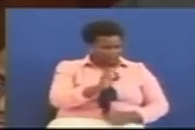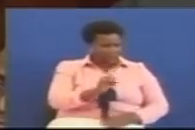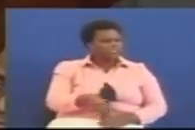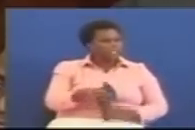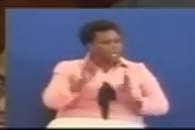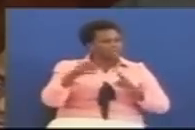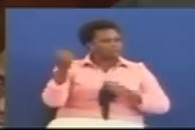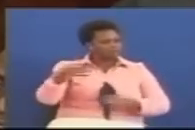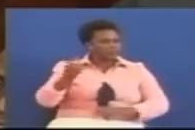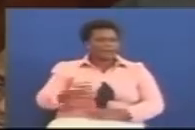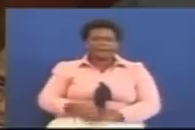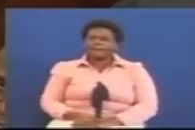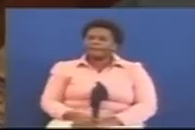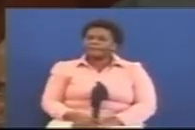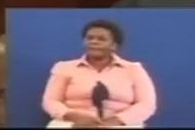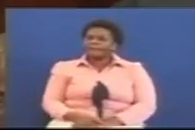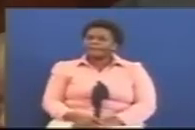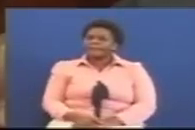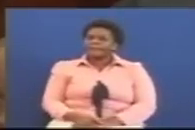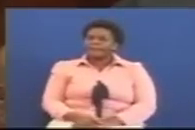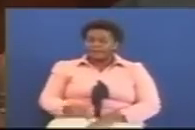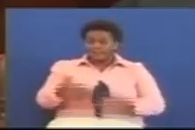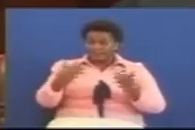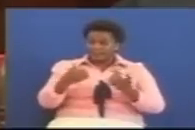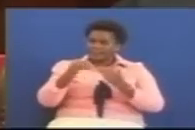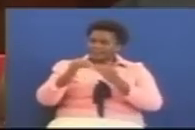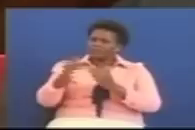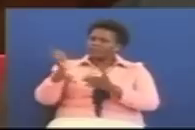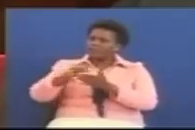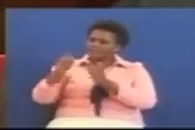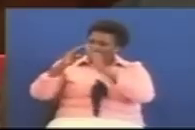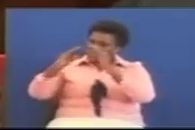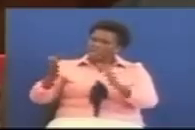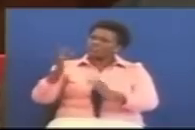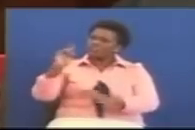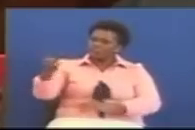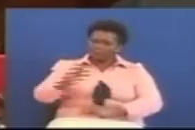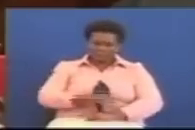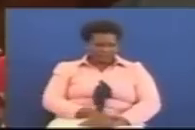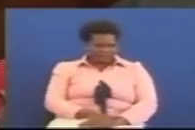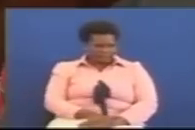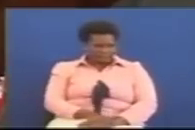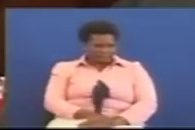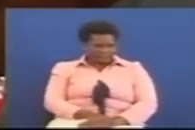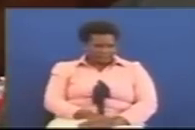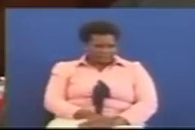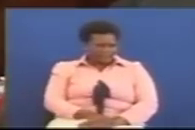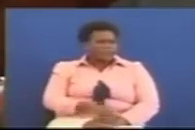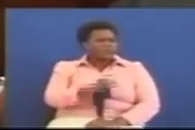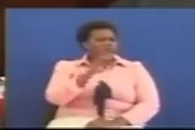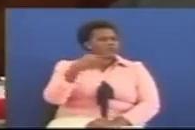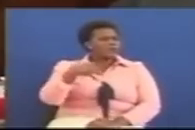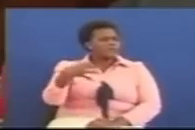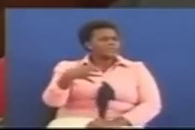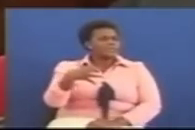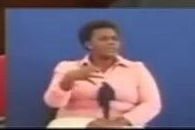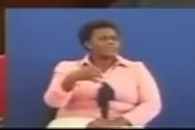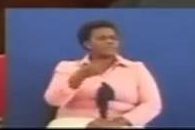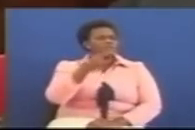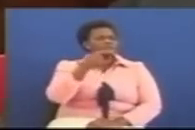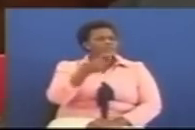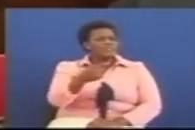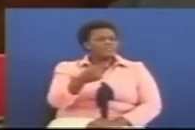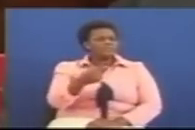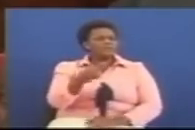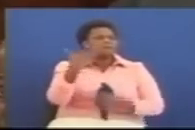kwamba kama majengo haya waziri anasema inategemea na upatikanaji wa fedha ndio mahakama